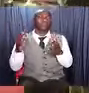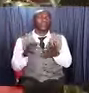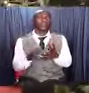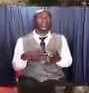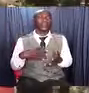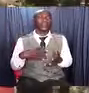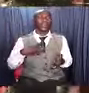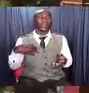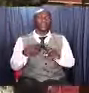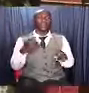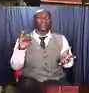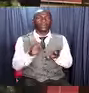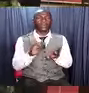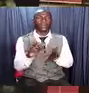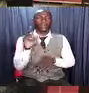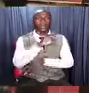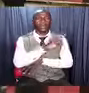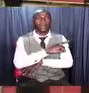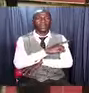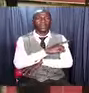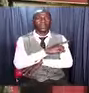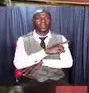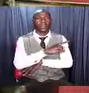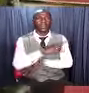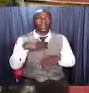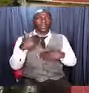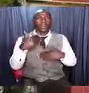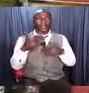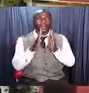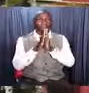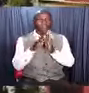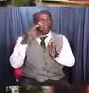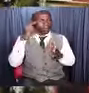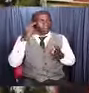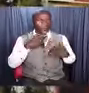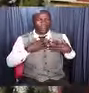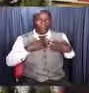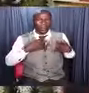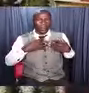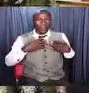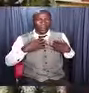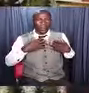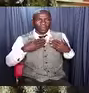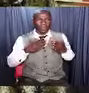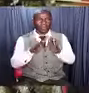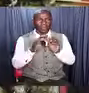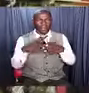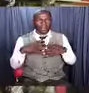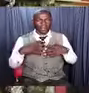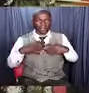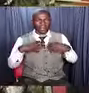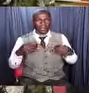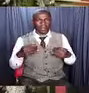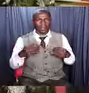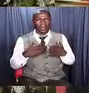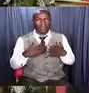Na kutoka siku hiyo. And since then. Nilipoombewa asthma ipone kamili. When I was prayed for asthma. Na mshere ishara za